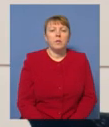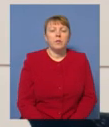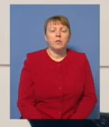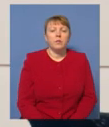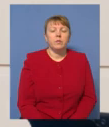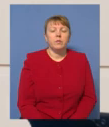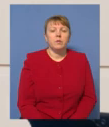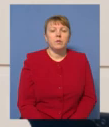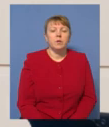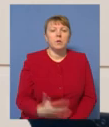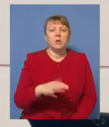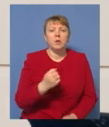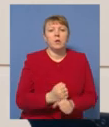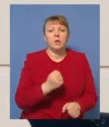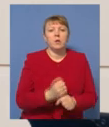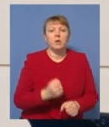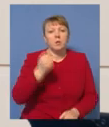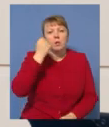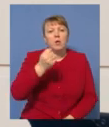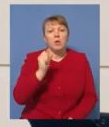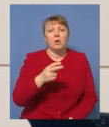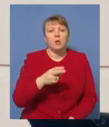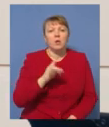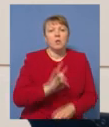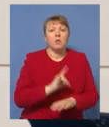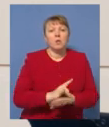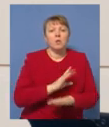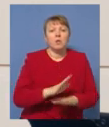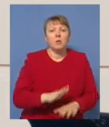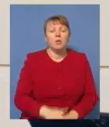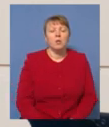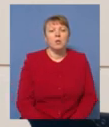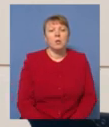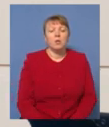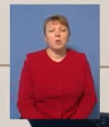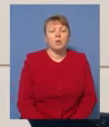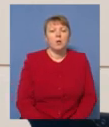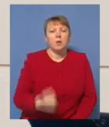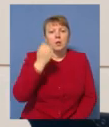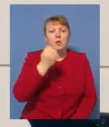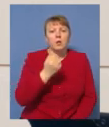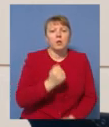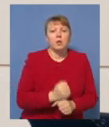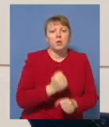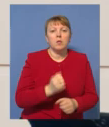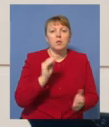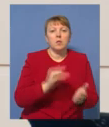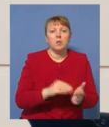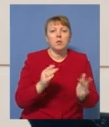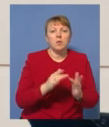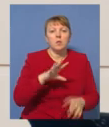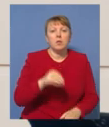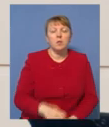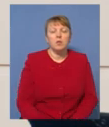Пользуясь случаем, вот мы разработали эту памятку «Как не стать жертвой мошенников». Эту памятку мы уже опубликовали во всех